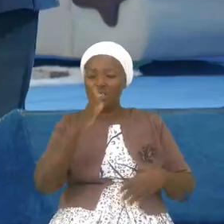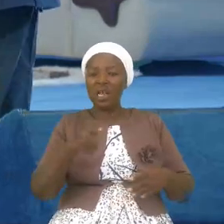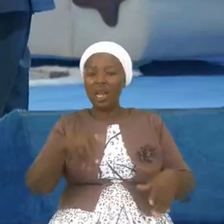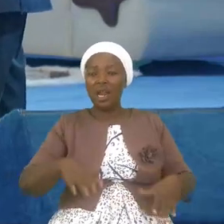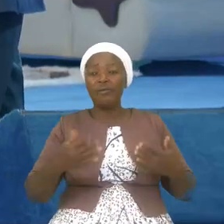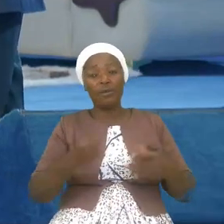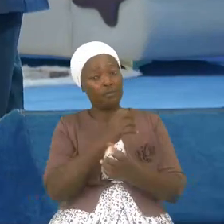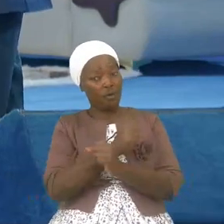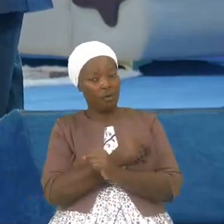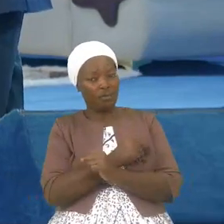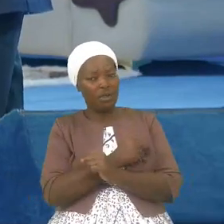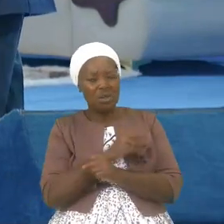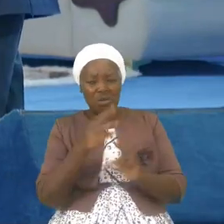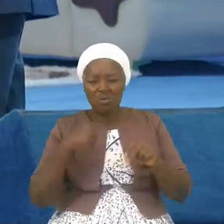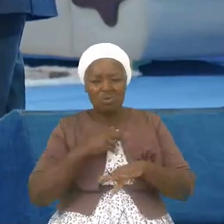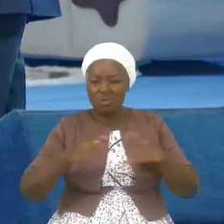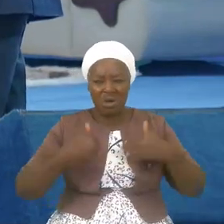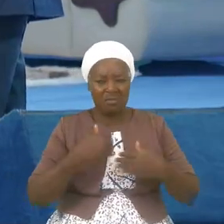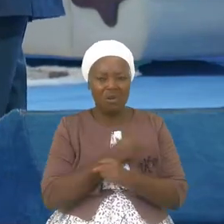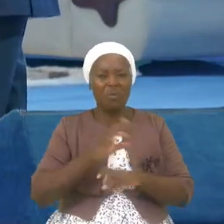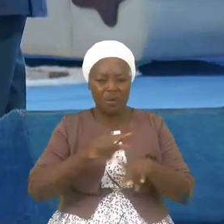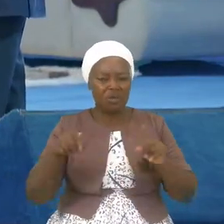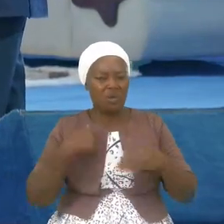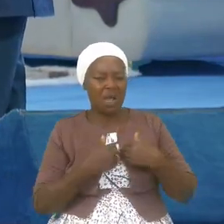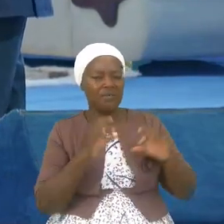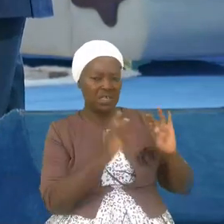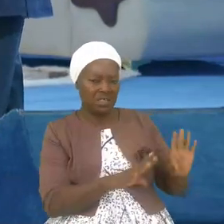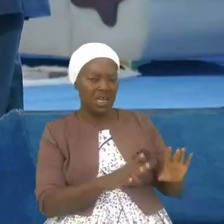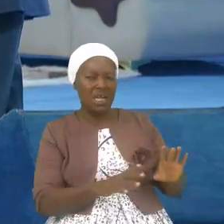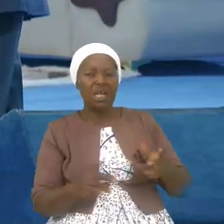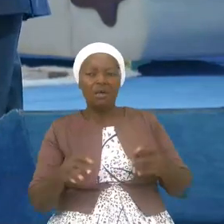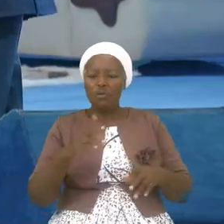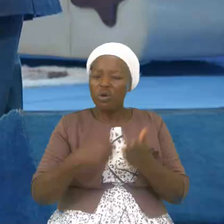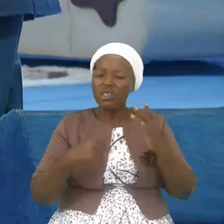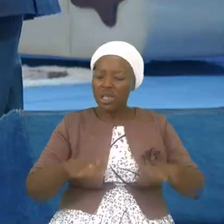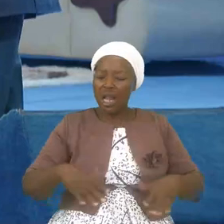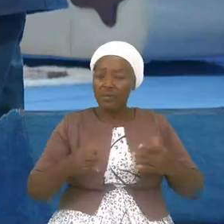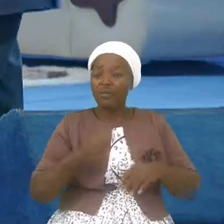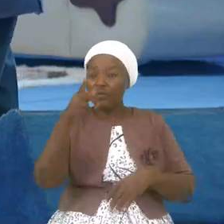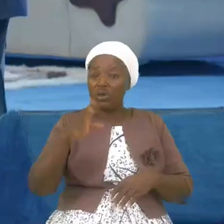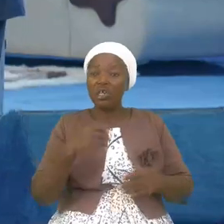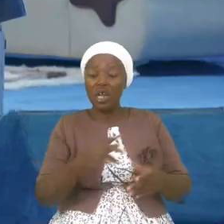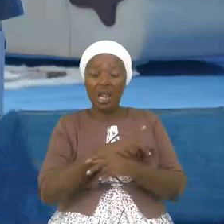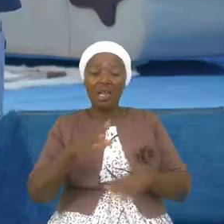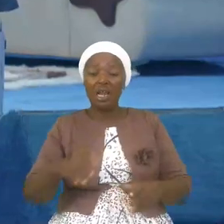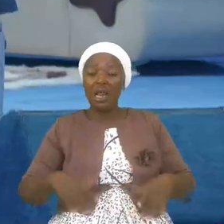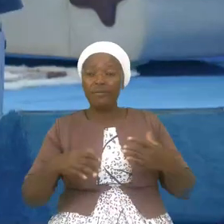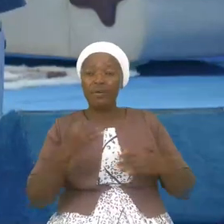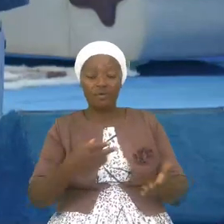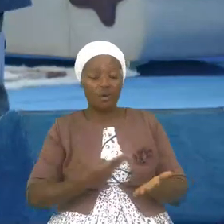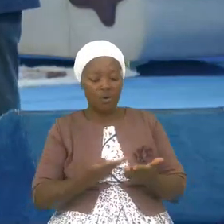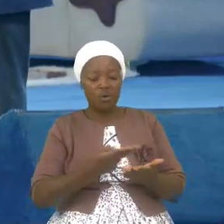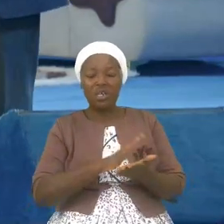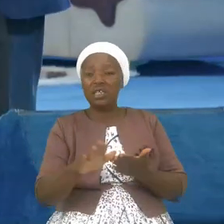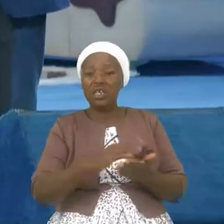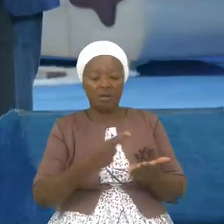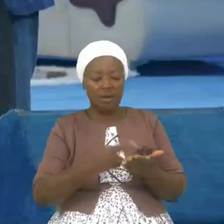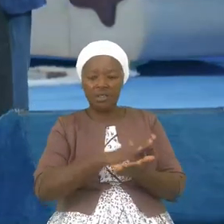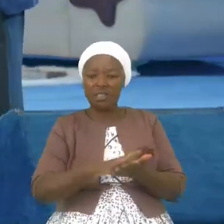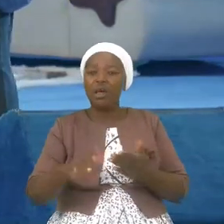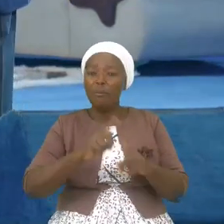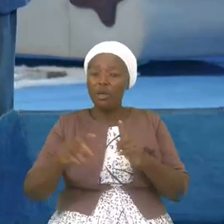pas l'amour, nous avons la haine. Quelle est la vie de Dieu? C'est une vie de sainteté, de justice. Quelle est notre vie? C'est